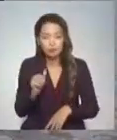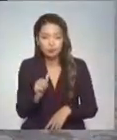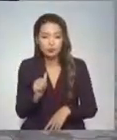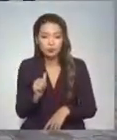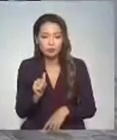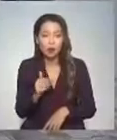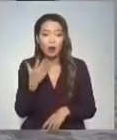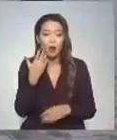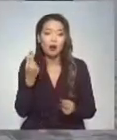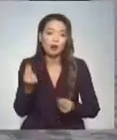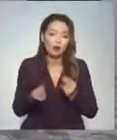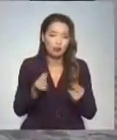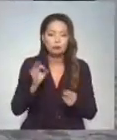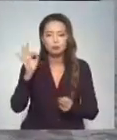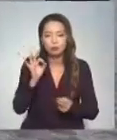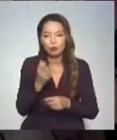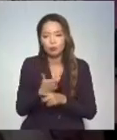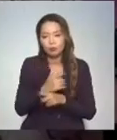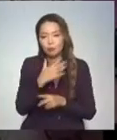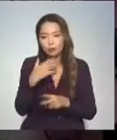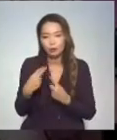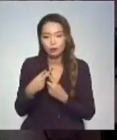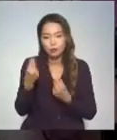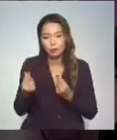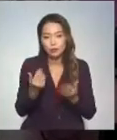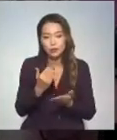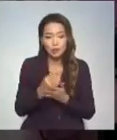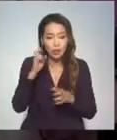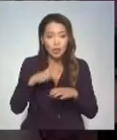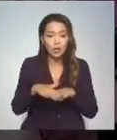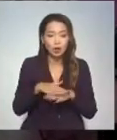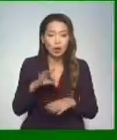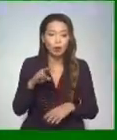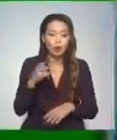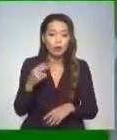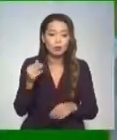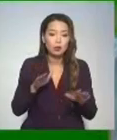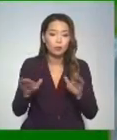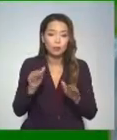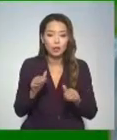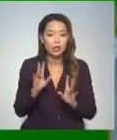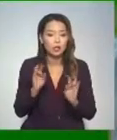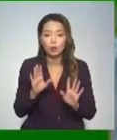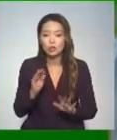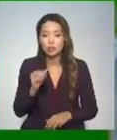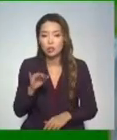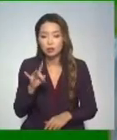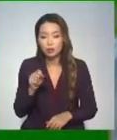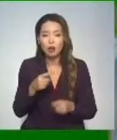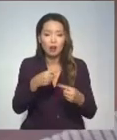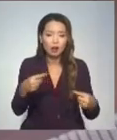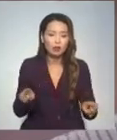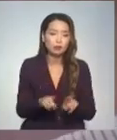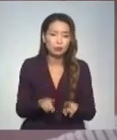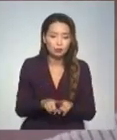кезде проценті өте көп көбейіп кетеді. Елімізде онлайн несие алып опық жеген тек жадыра емес. Тұрғындар үйден шықпай ақ